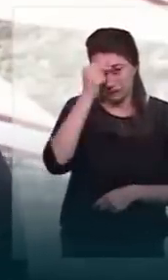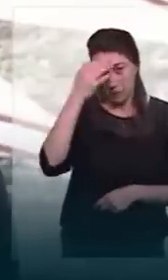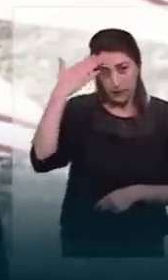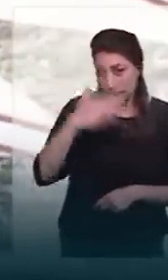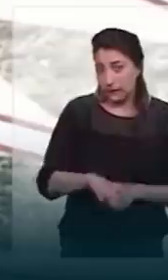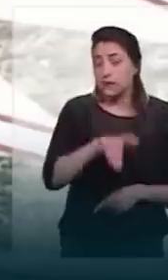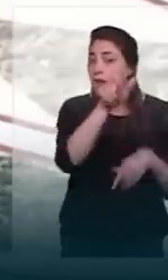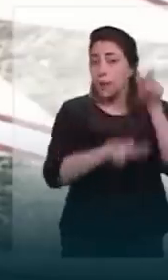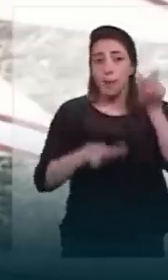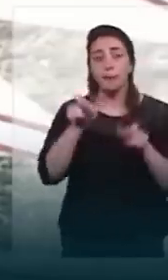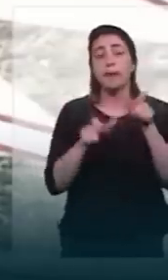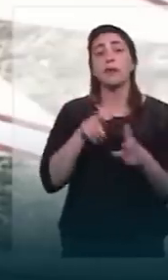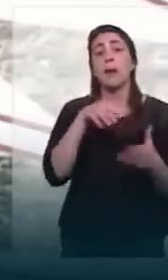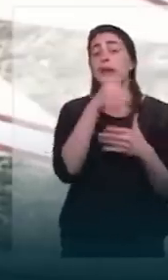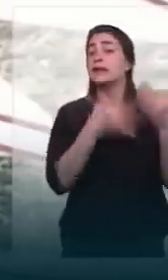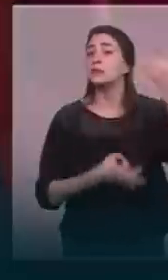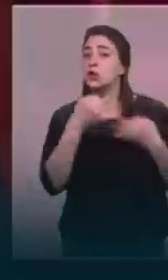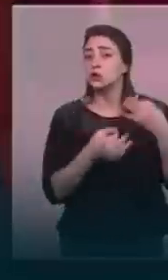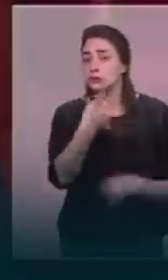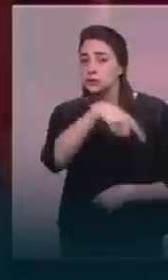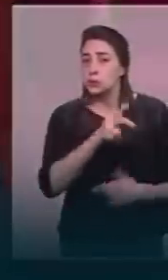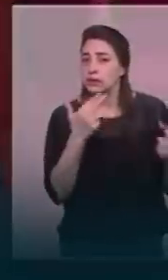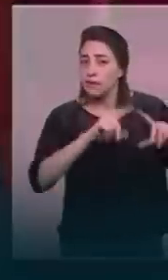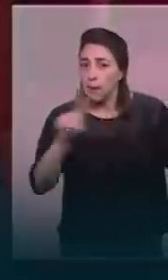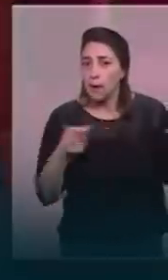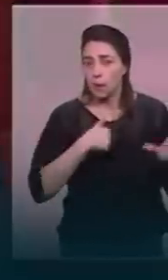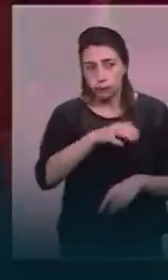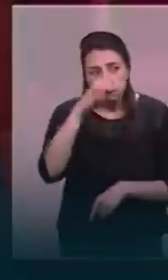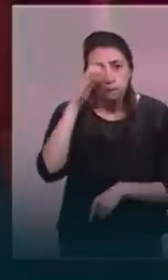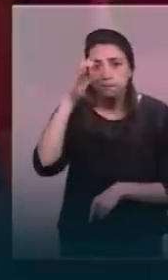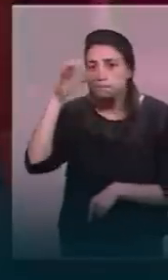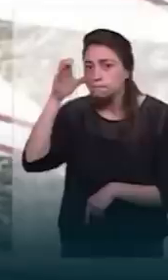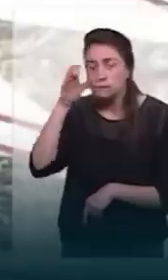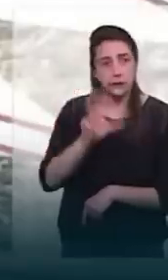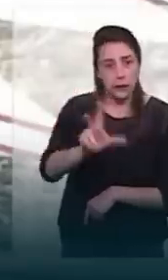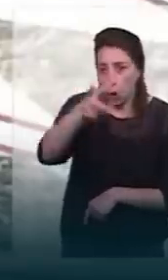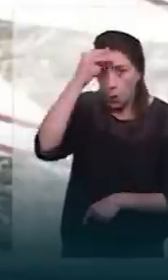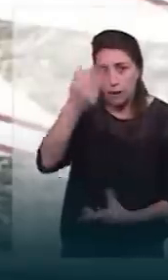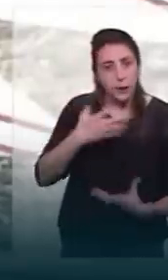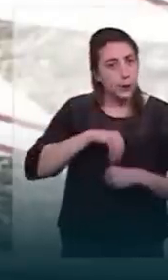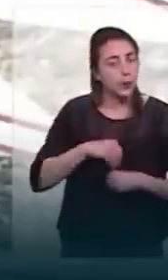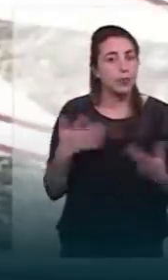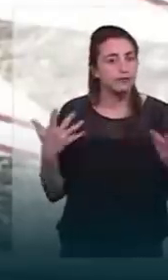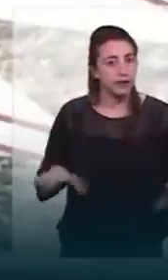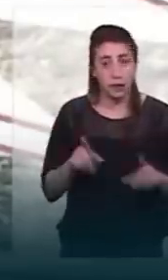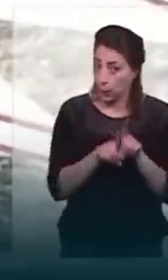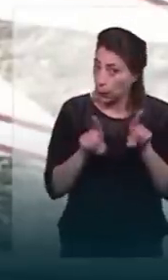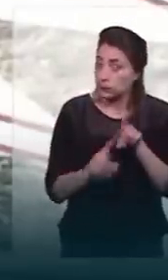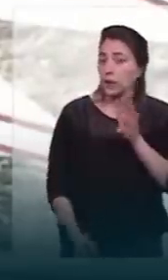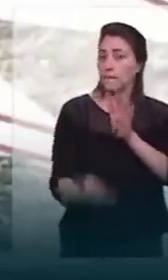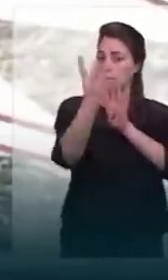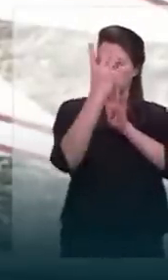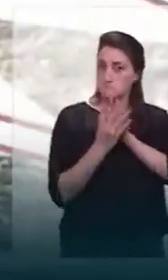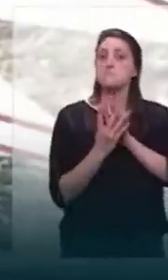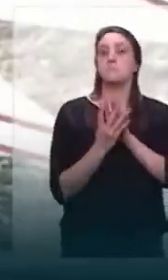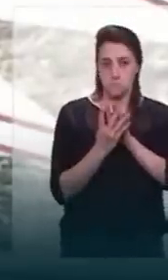expriment leur mal-être. Je les ai écoutés, Monsieur Bernalicis, je les ai entendus. Et je vais vous dire, je les ai d'ailleurs reçus à la chancellerie